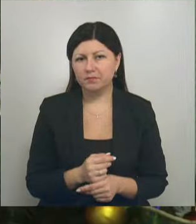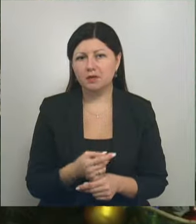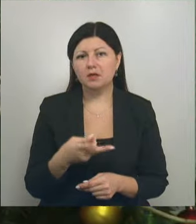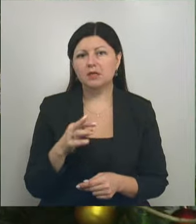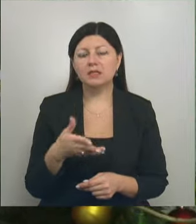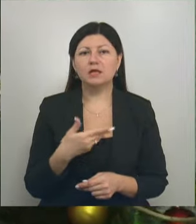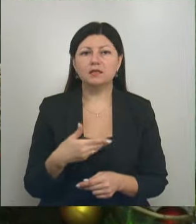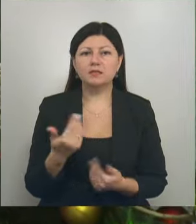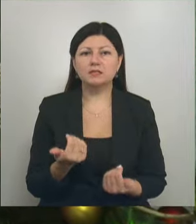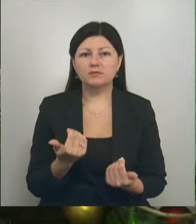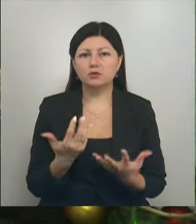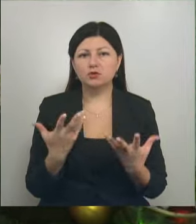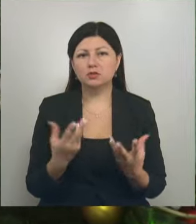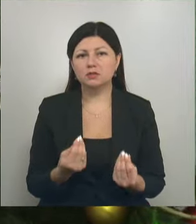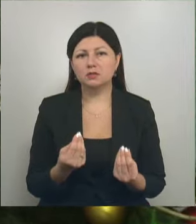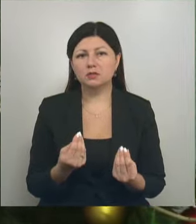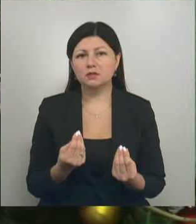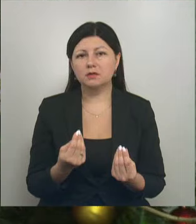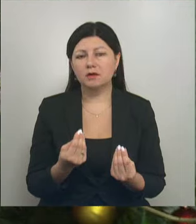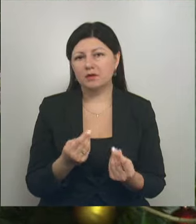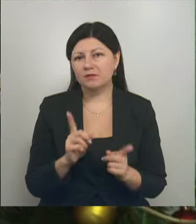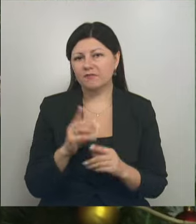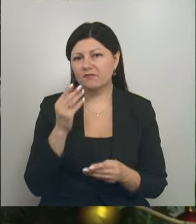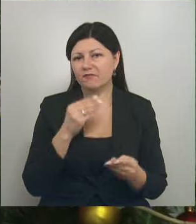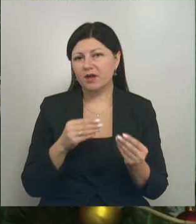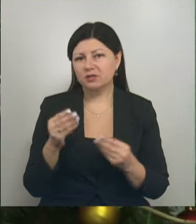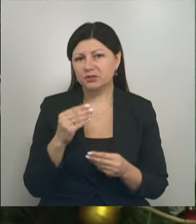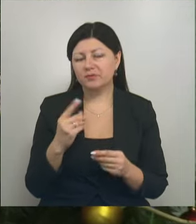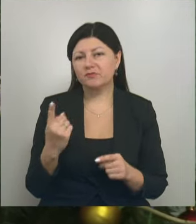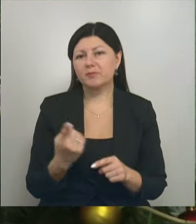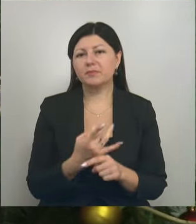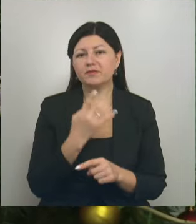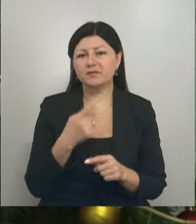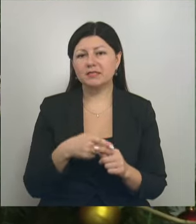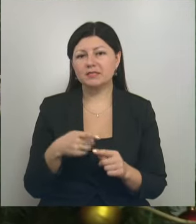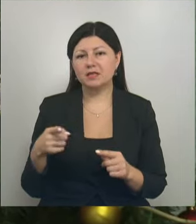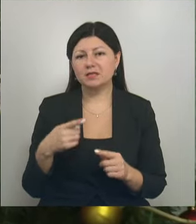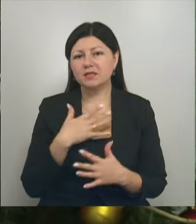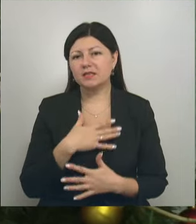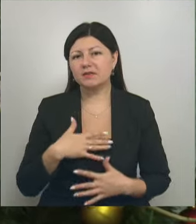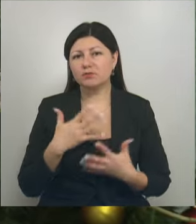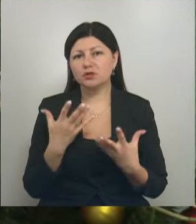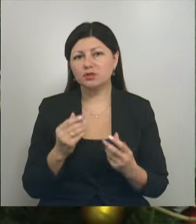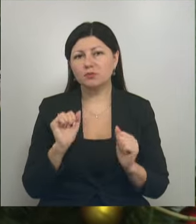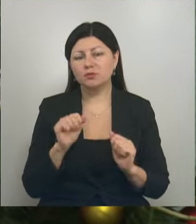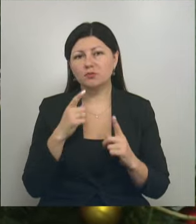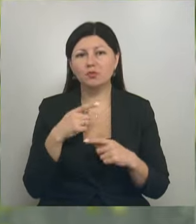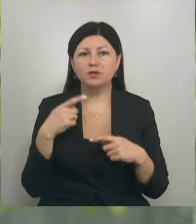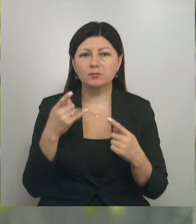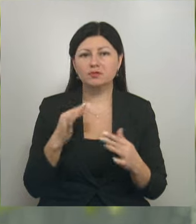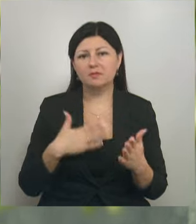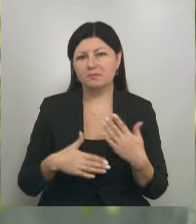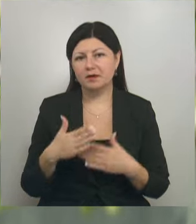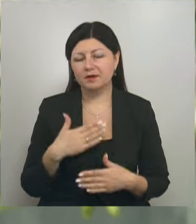нас сегодняшний день, он волшебный. И, наверное, впервые за эти тревожные дни мы можем улыбнуться и